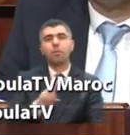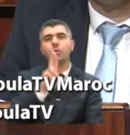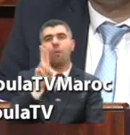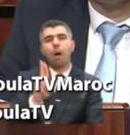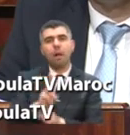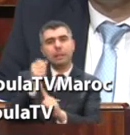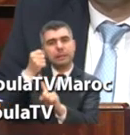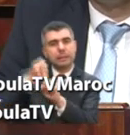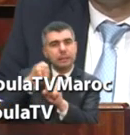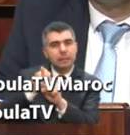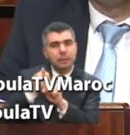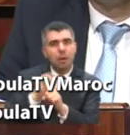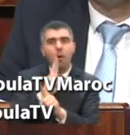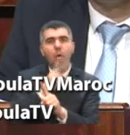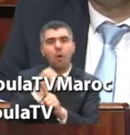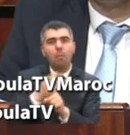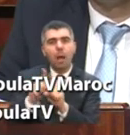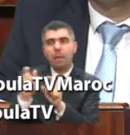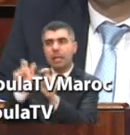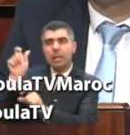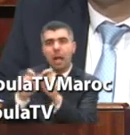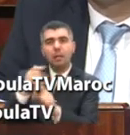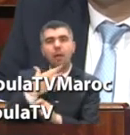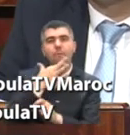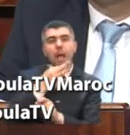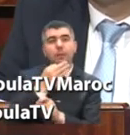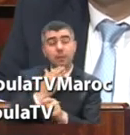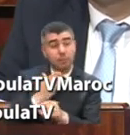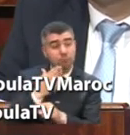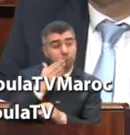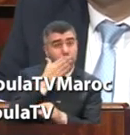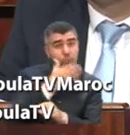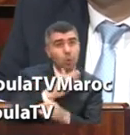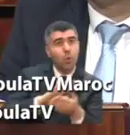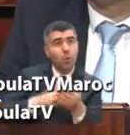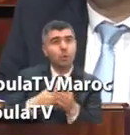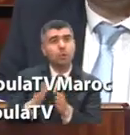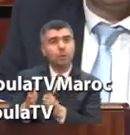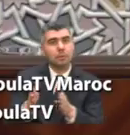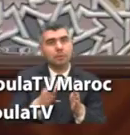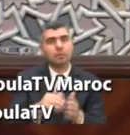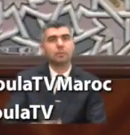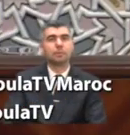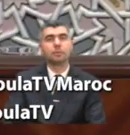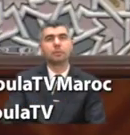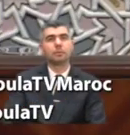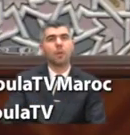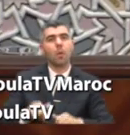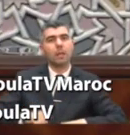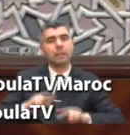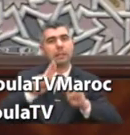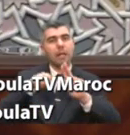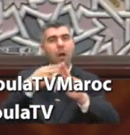المجهودات الحكوميه فيما يتعلق بتسهيل ولوج المواطن والمواطنه للخدمات الاستشفائيه العموميه. كلمه لكم سيد